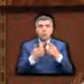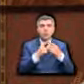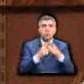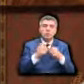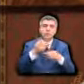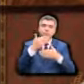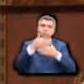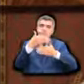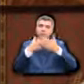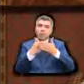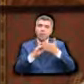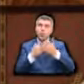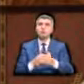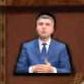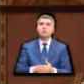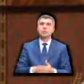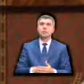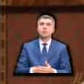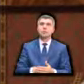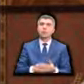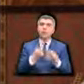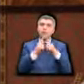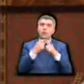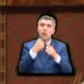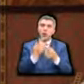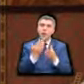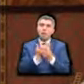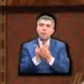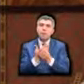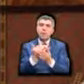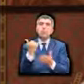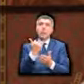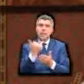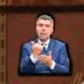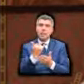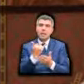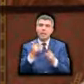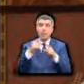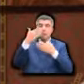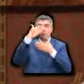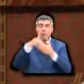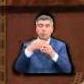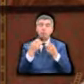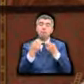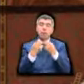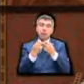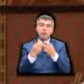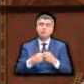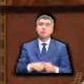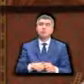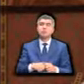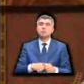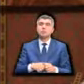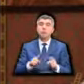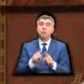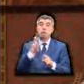المشاريع، بالإضافة إلى يعني بعض القضايا المهمة اللي المغرب خدا فيها الدور الريادي. كناخذ كمثال يعني الدور الريادي